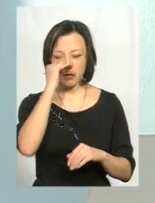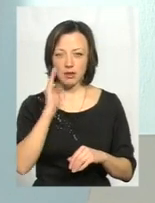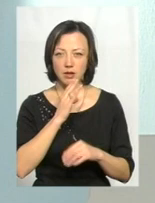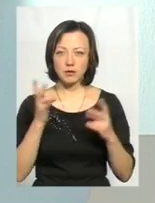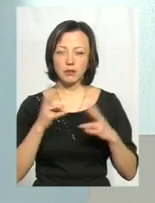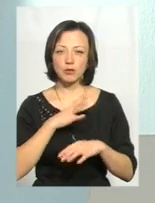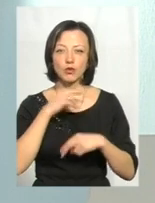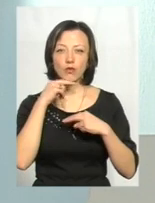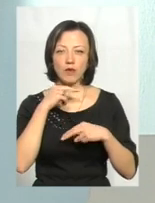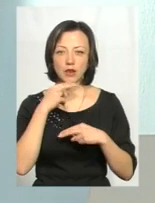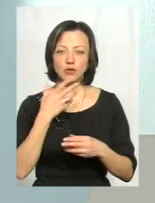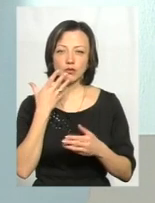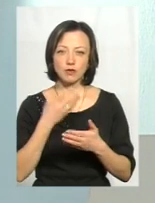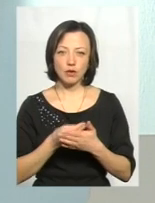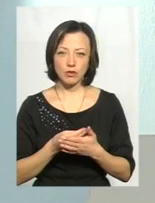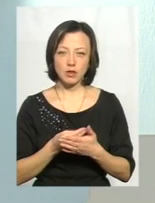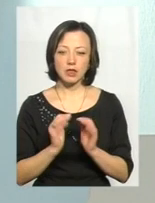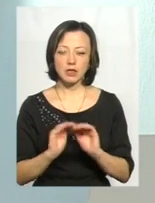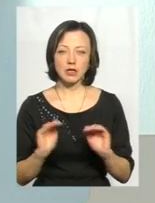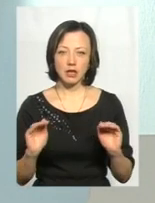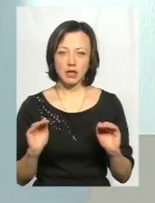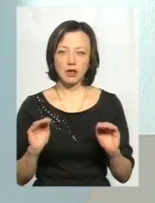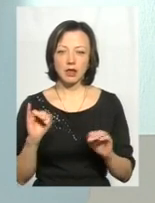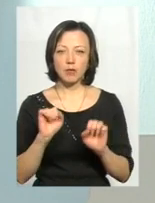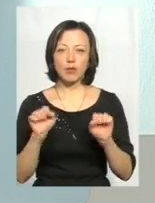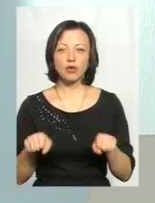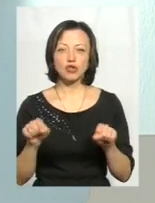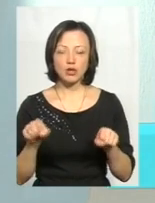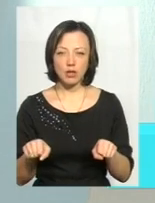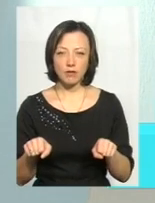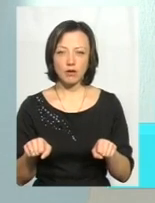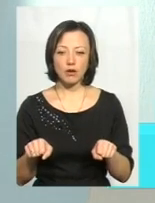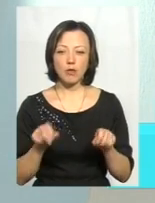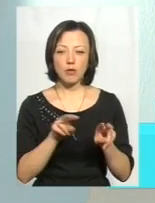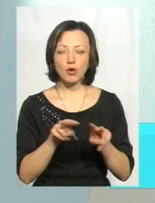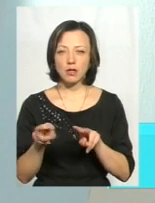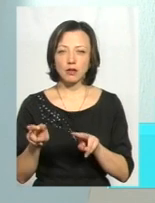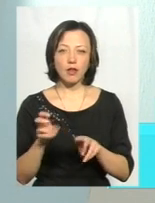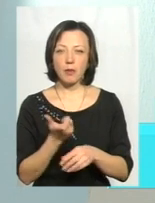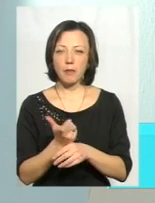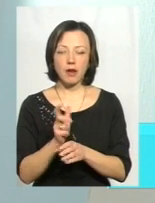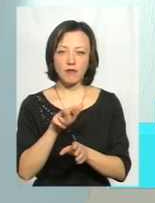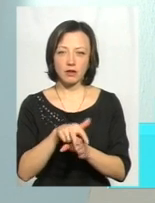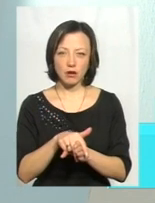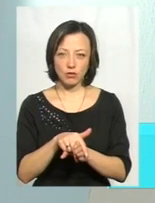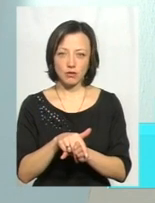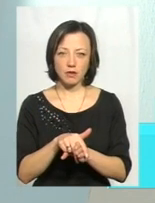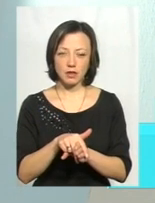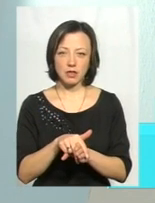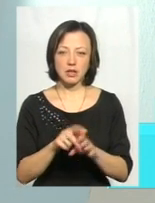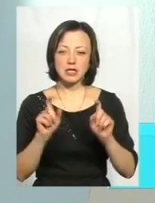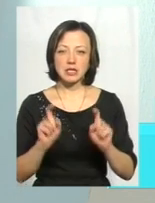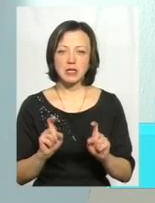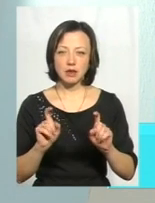бути уважними до своїх дітей і, можливо, простежити, щоб вони не перевантажувались